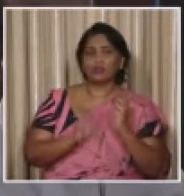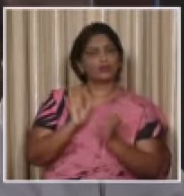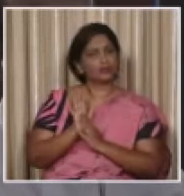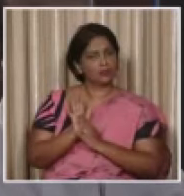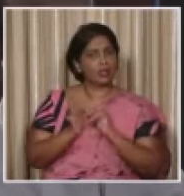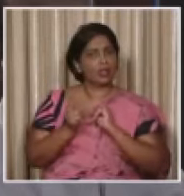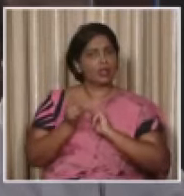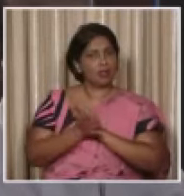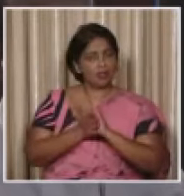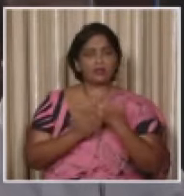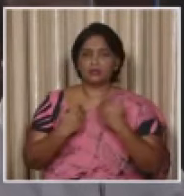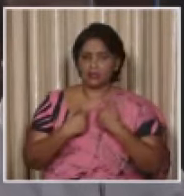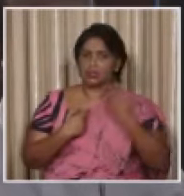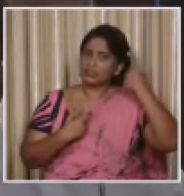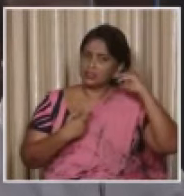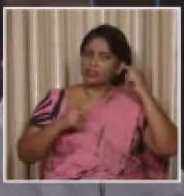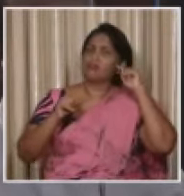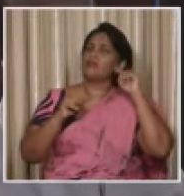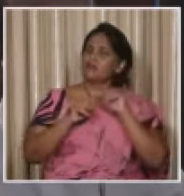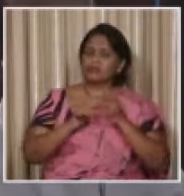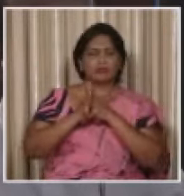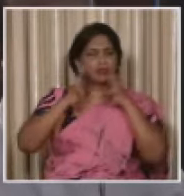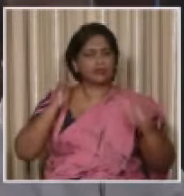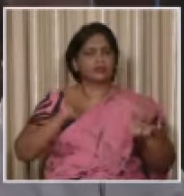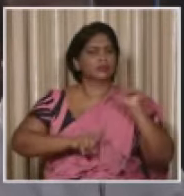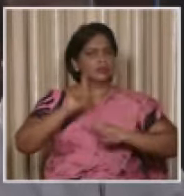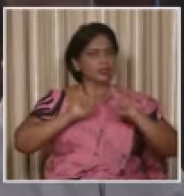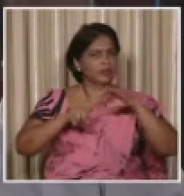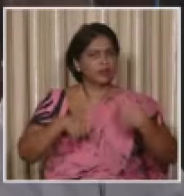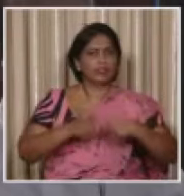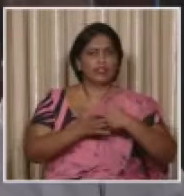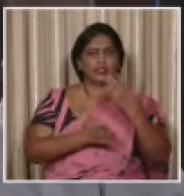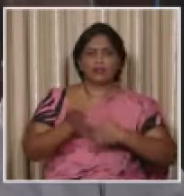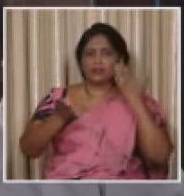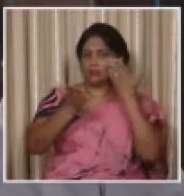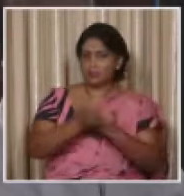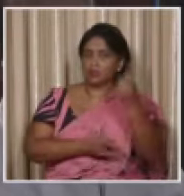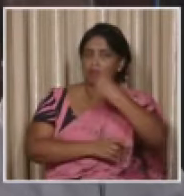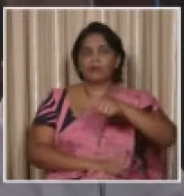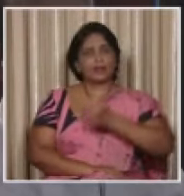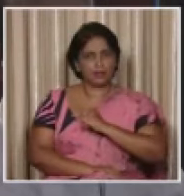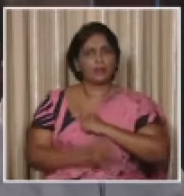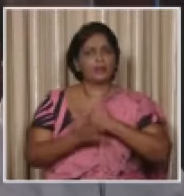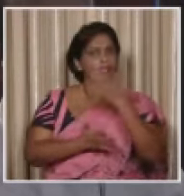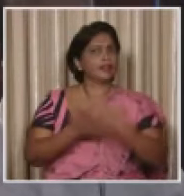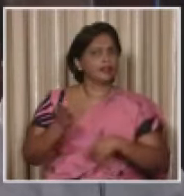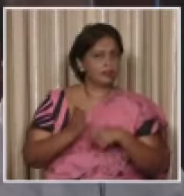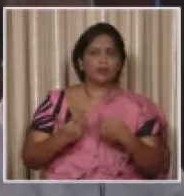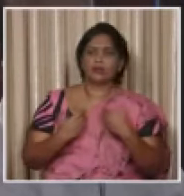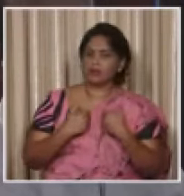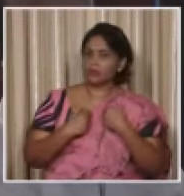සභාවේ අර්ෂමැතුමයි අපි ඊයේ අපි මේක පිළිබඳව විශාල සාකච්ඡාවක් තියලා තමයි එතුමාද වාර්තාව ඉදිරිපත් කළා අපි ඔක්කොම කැමැති ඒ වාර්තාවට මොකද